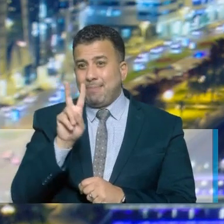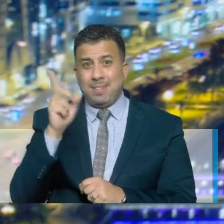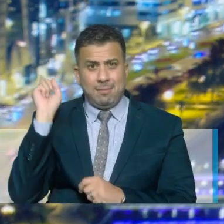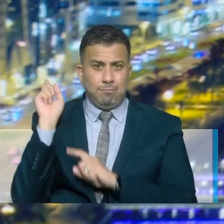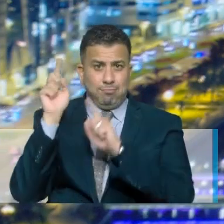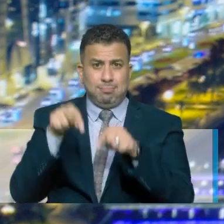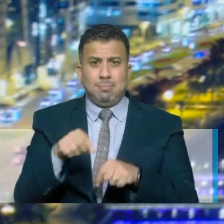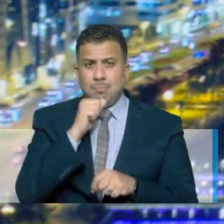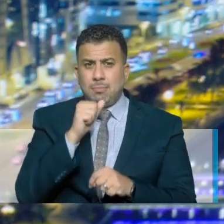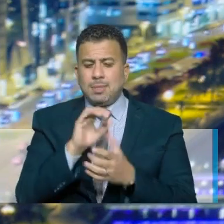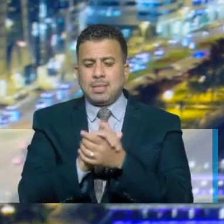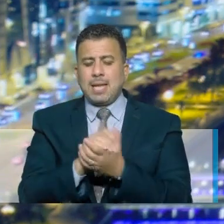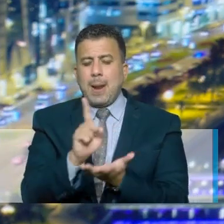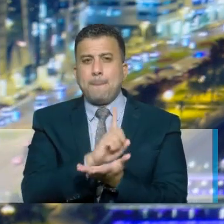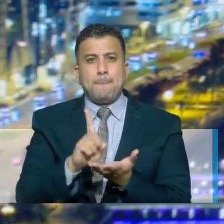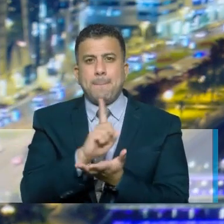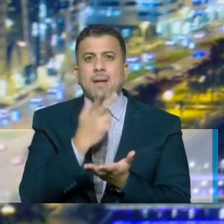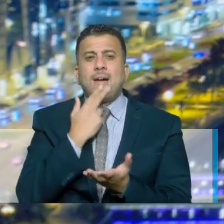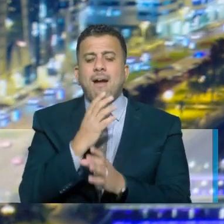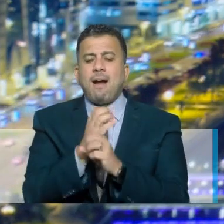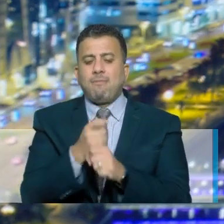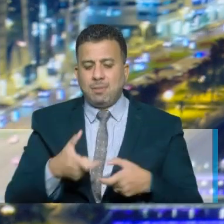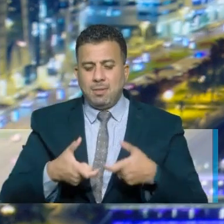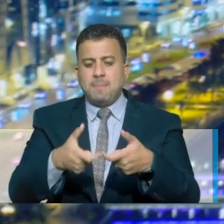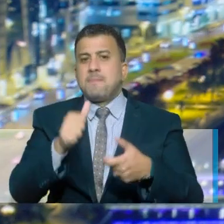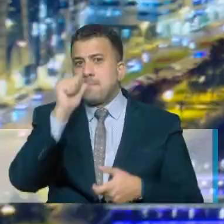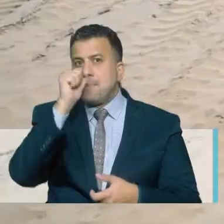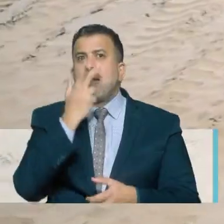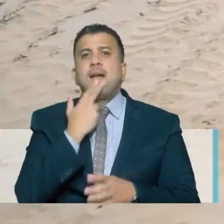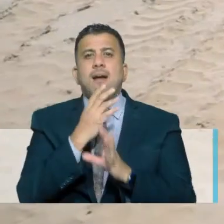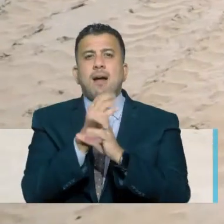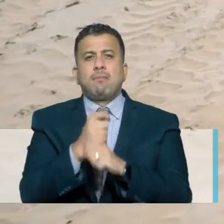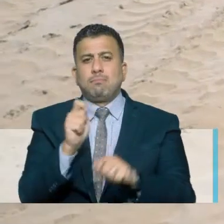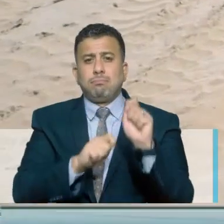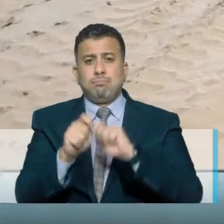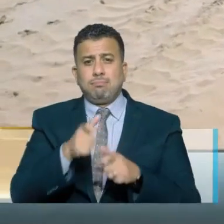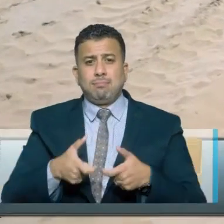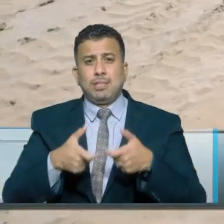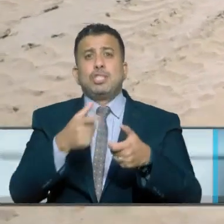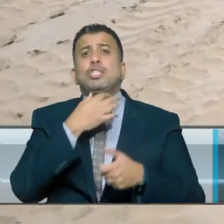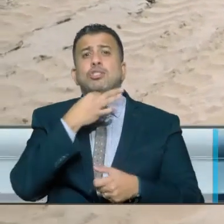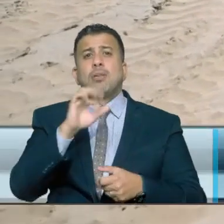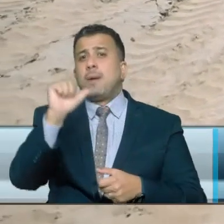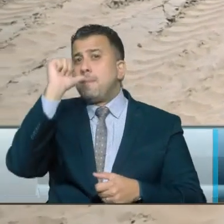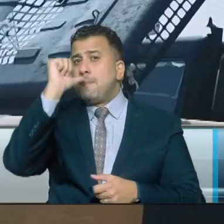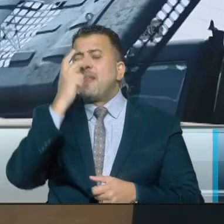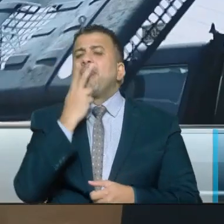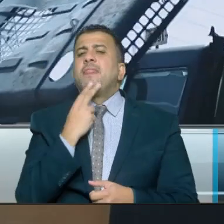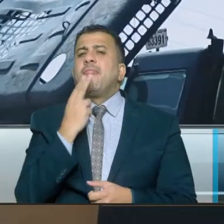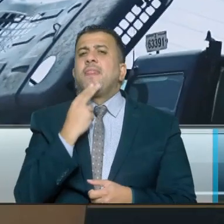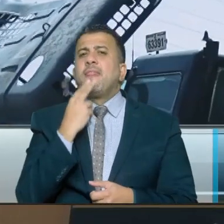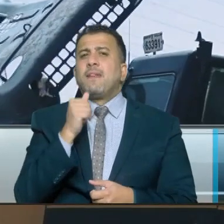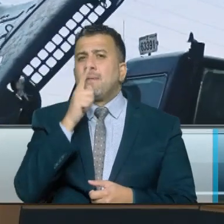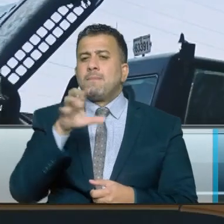وباستخدام مواد صديقه للبيئه تحافظ على جوده المياه وسيوفر الخط الجديد المياه النقيه العذبه